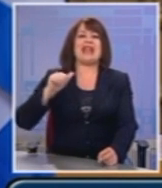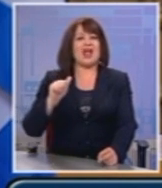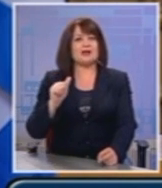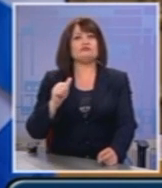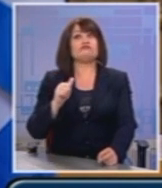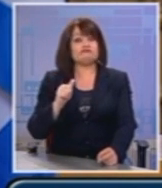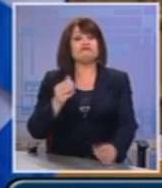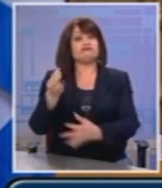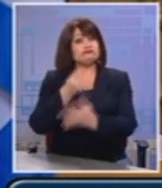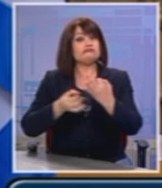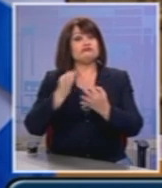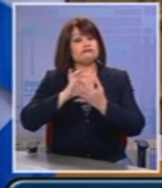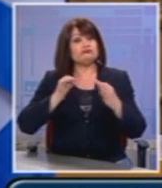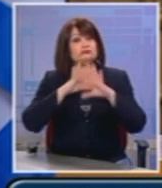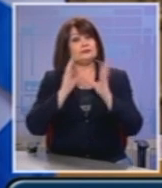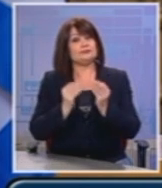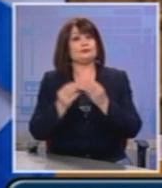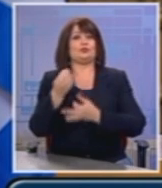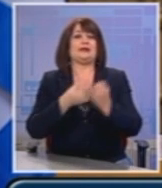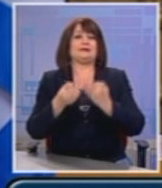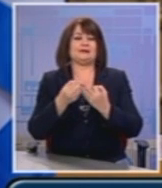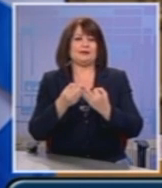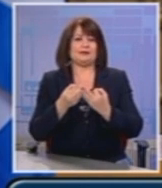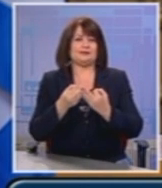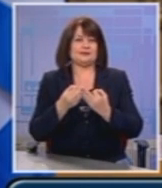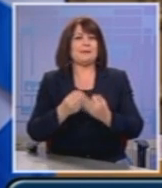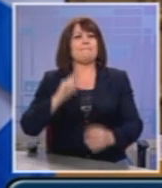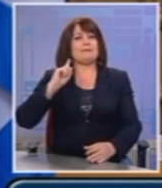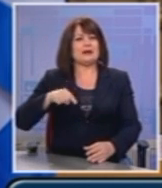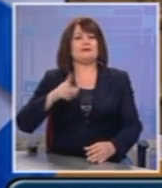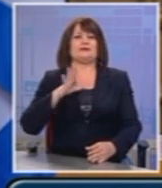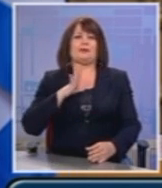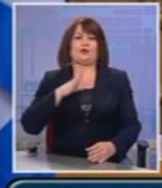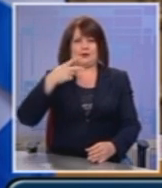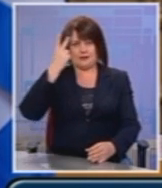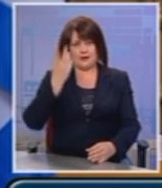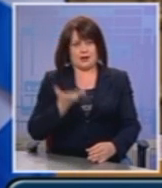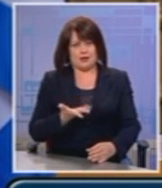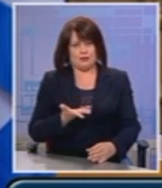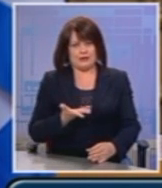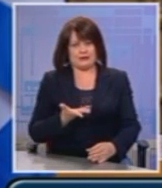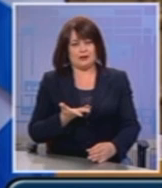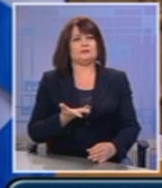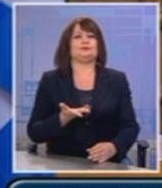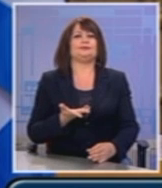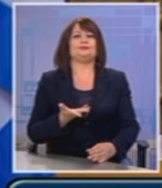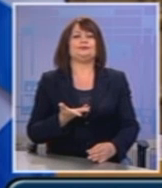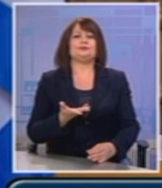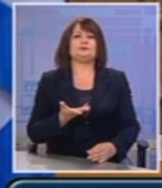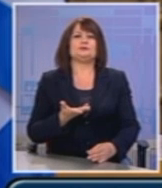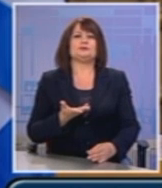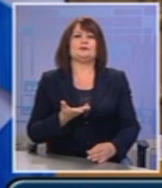διαφωτιστική ανάλυση της παραβίασης των ανθρωπίνων δικαιωμάτων από